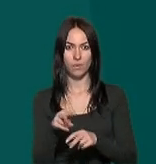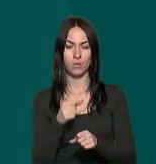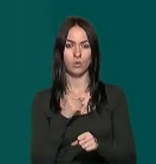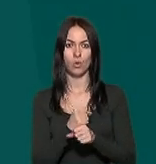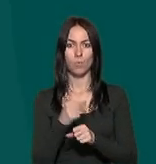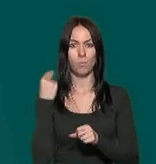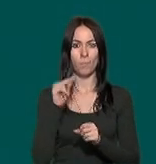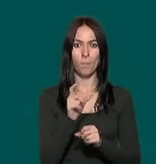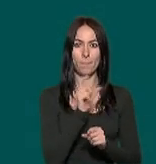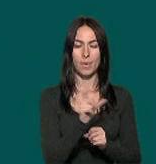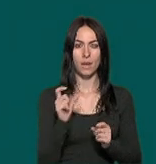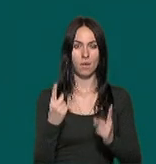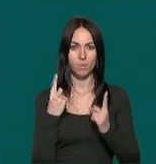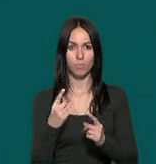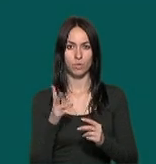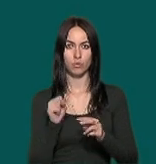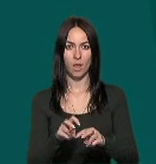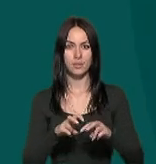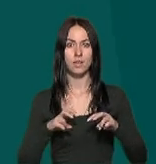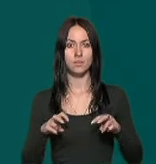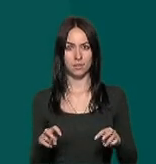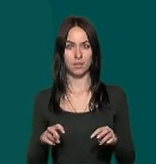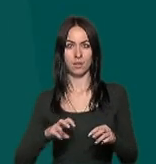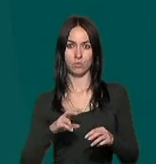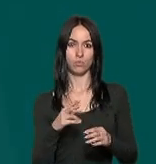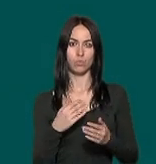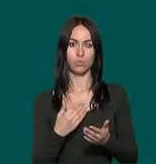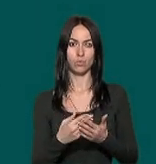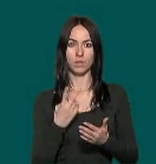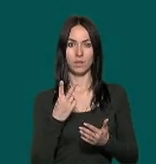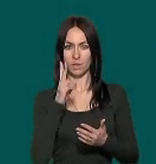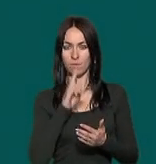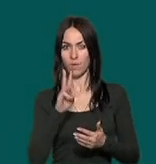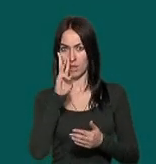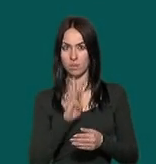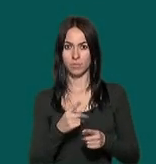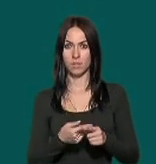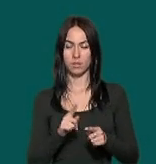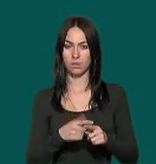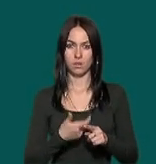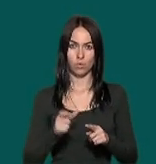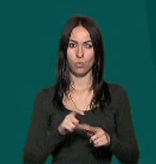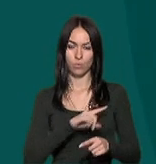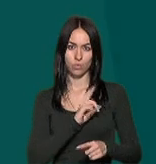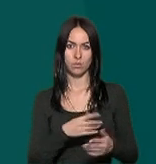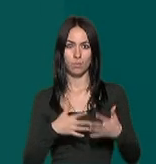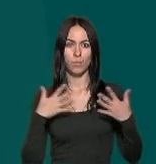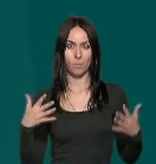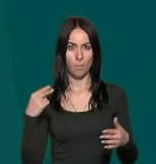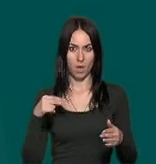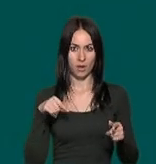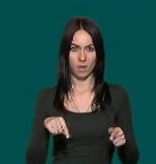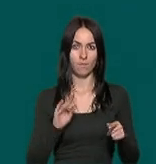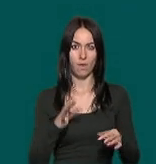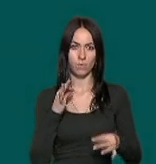між судовим засіданням. Європейський суд зазначив, що 2-3 тижні – це вже надмірний строк, перерва у